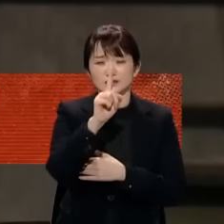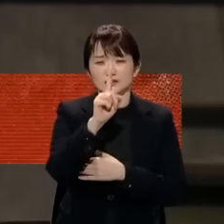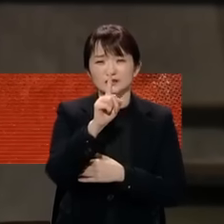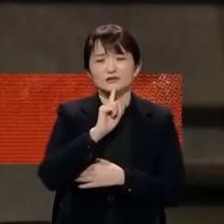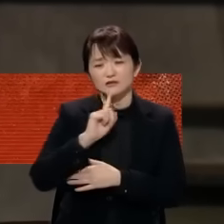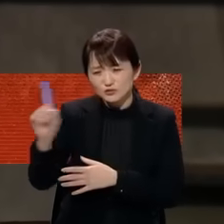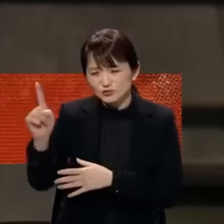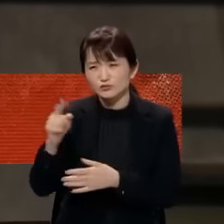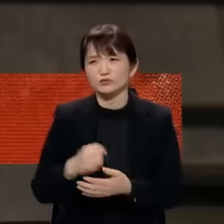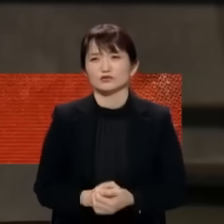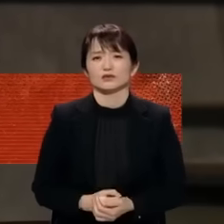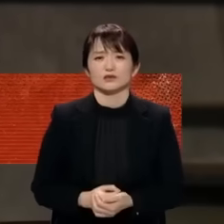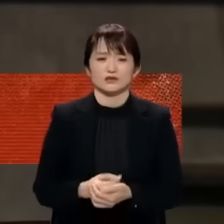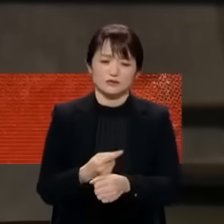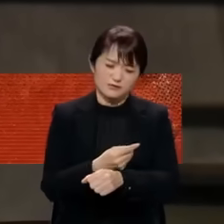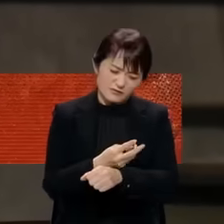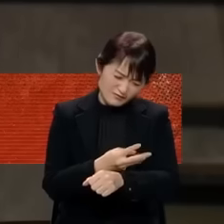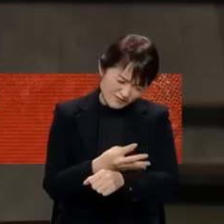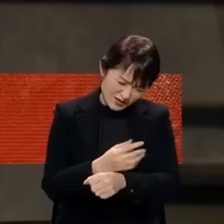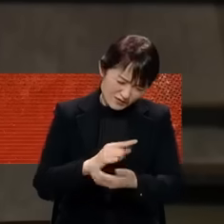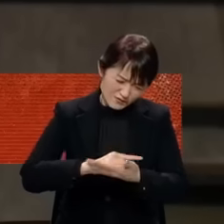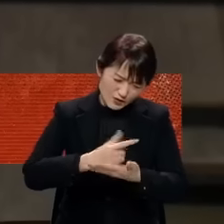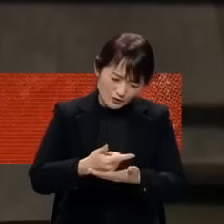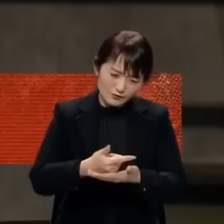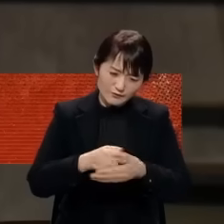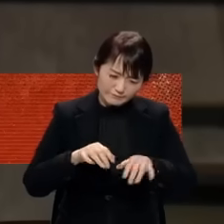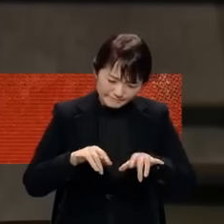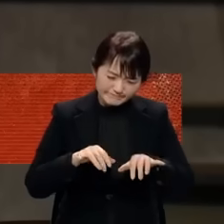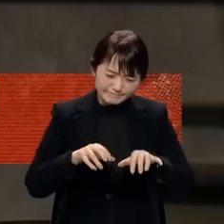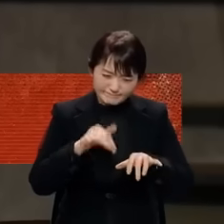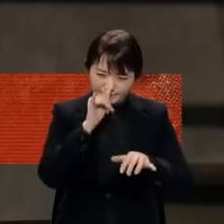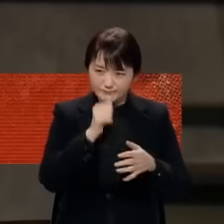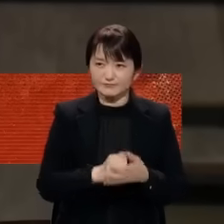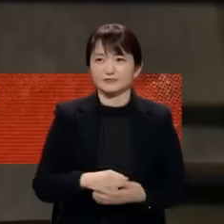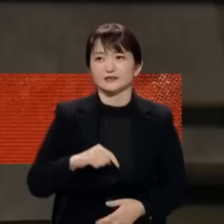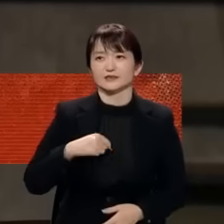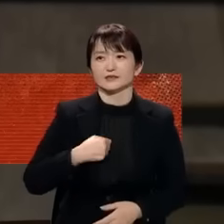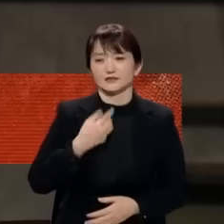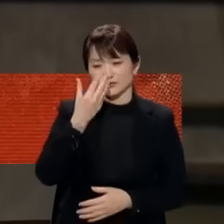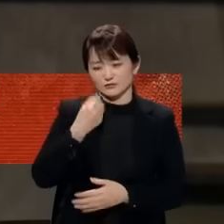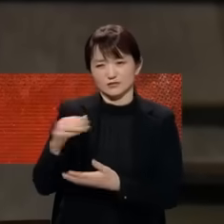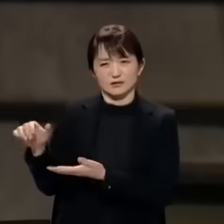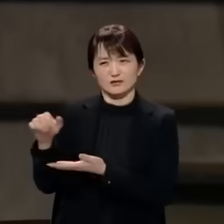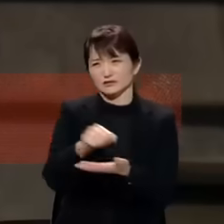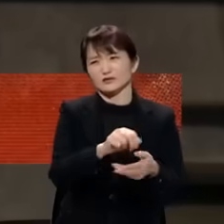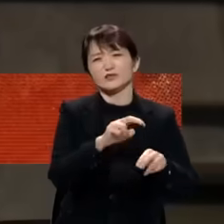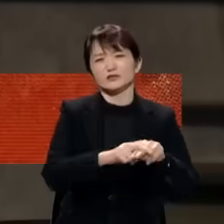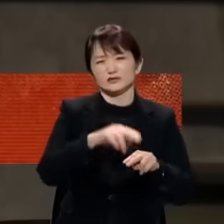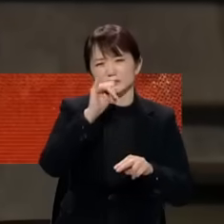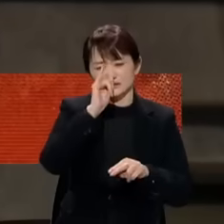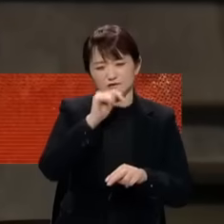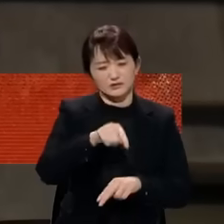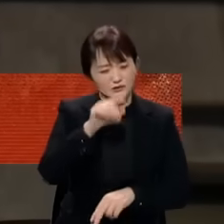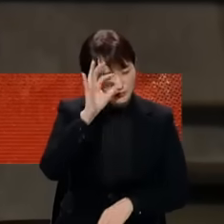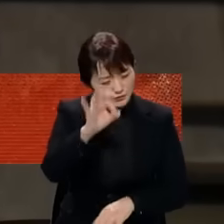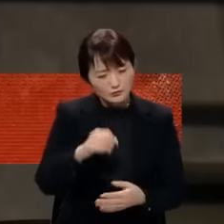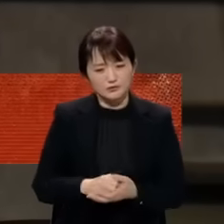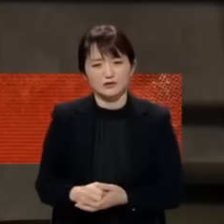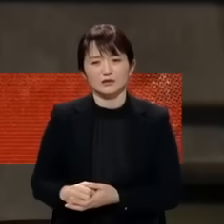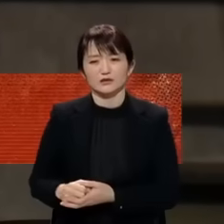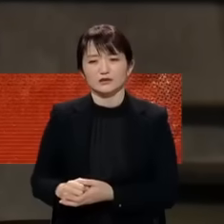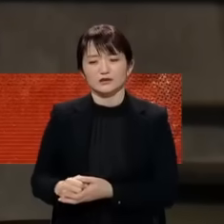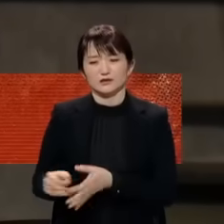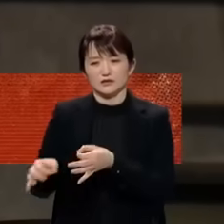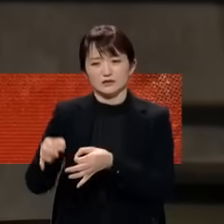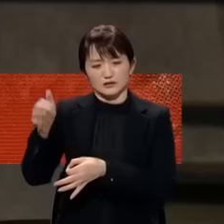시간씩 그냥 노트북 켜고 일하고 막 이런 사람들이 있거든요 자기가 집에서 음료수 가져와서 앉아 있고 그니까 이제 이런 걸 보면 카페 사장님들은